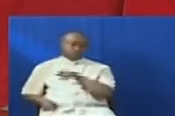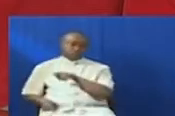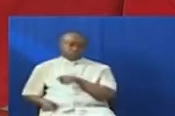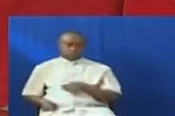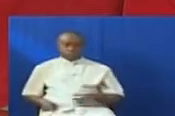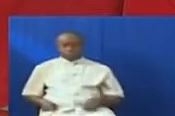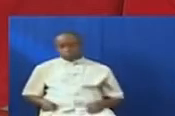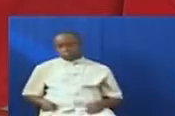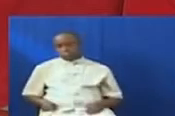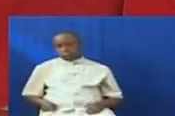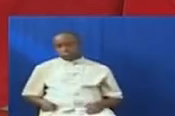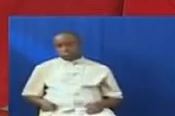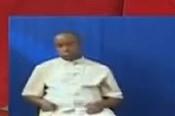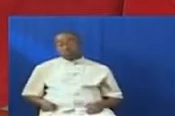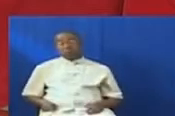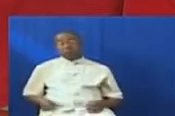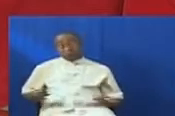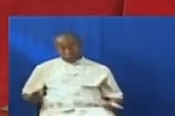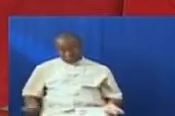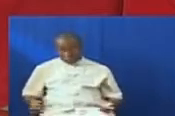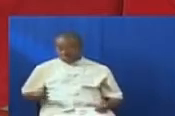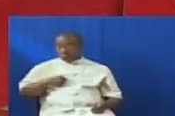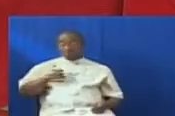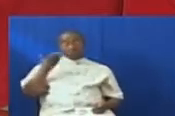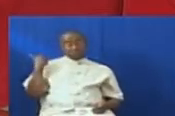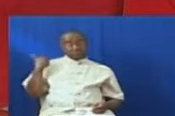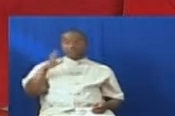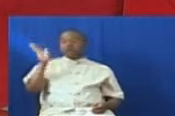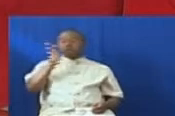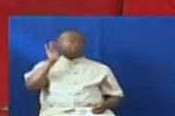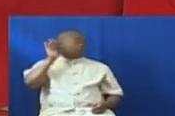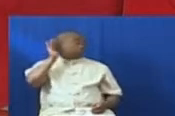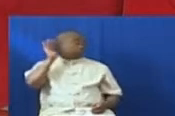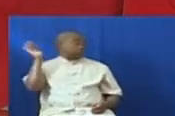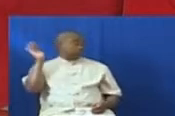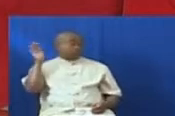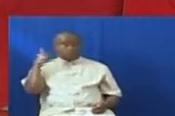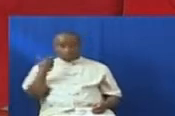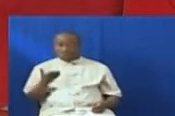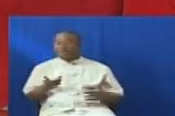Inawezekana, niliwahi kusikia kwamba wanaojiunga